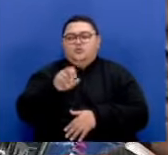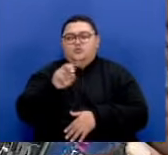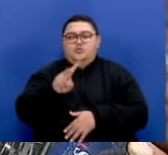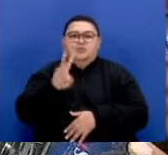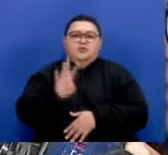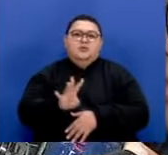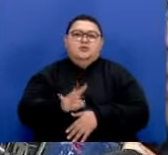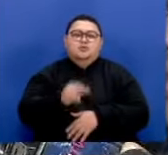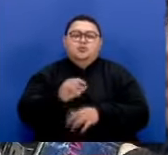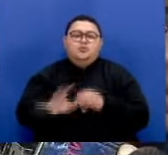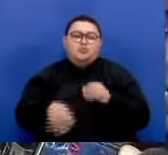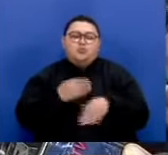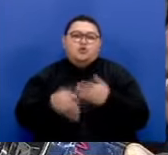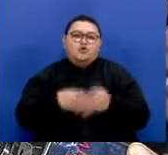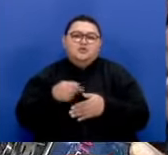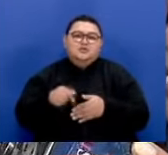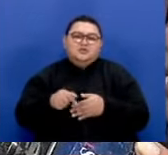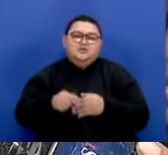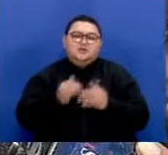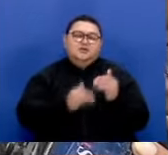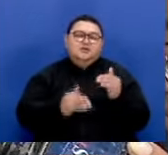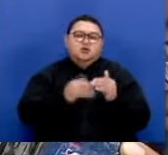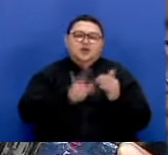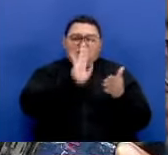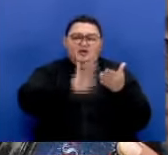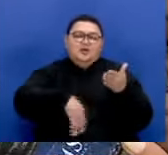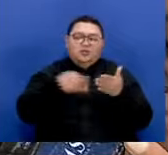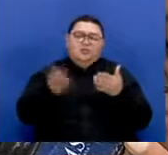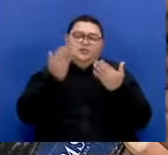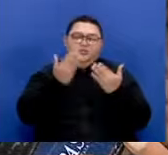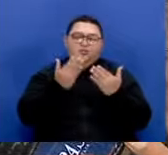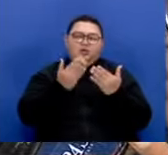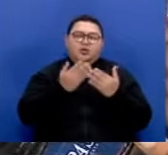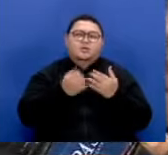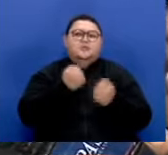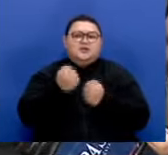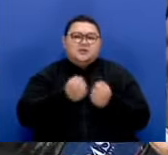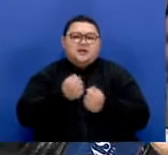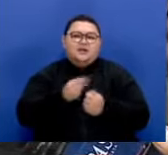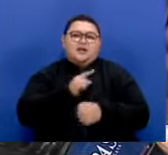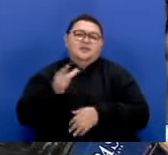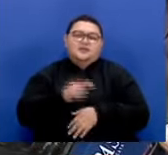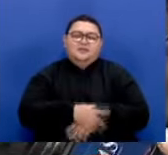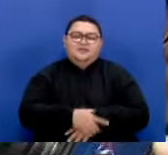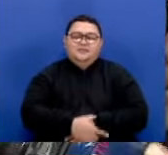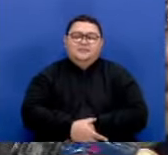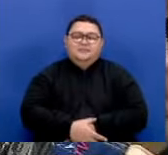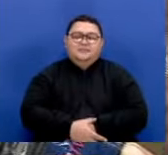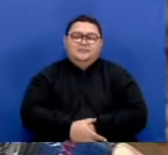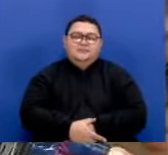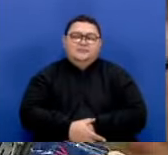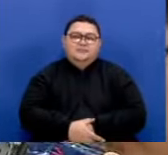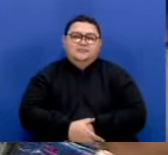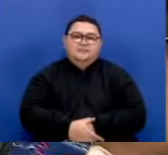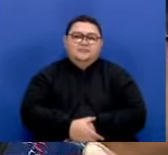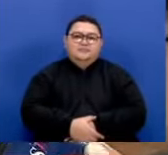proses rekapitulasi ini sudah selesai sesuai dengan jadwal, mudah-mudahan berjalan dengan lancar. Tapi dengan lonjakan yang dianggap tidak wajar